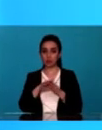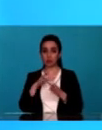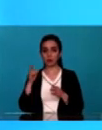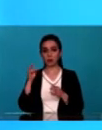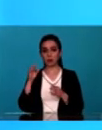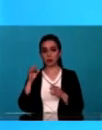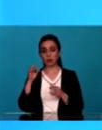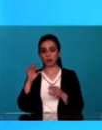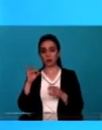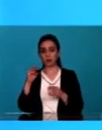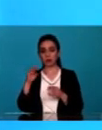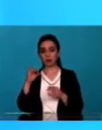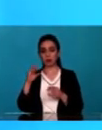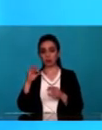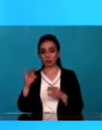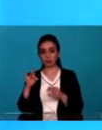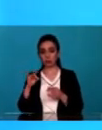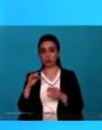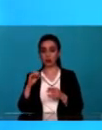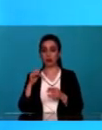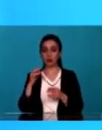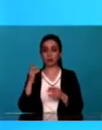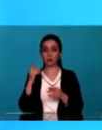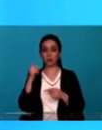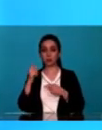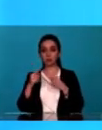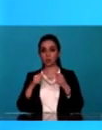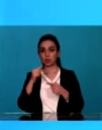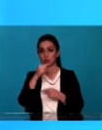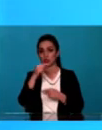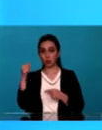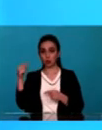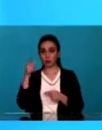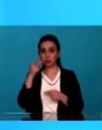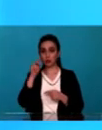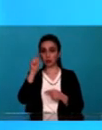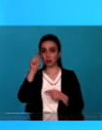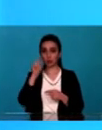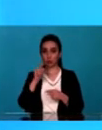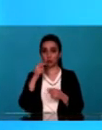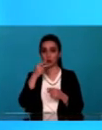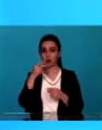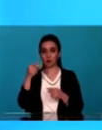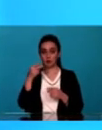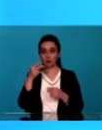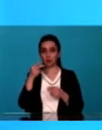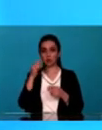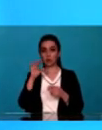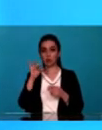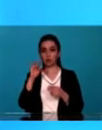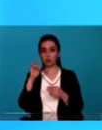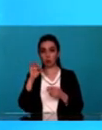слово «integer». Далее, строчка у нас i, двоеточие равняется, list box